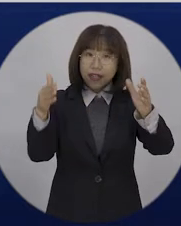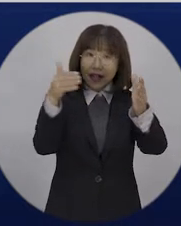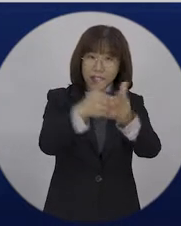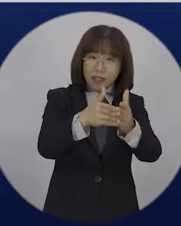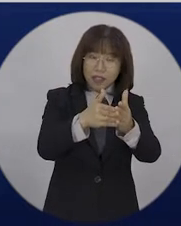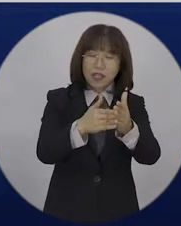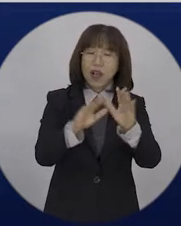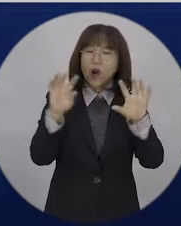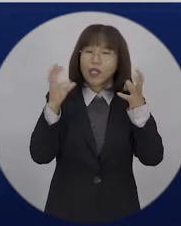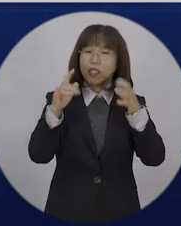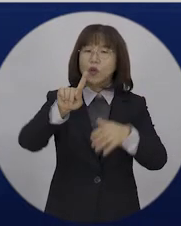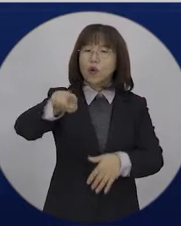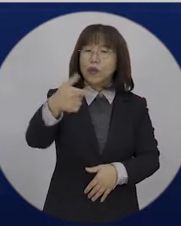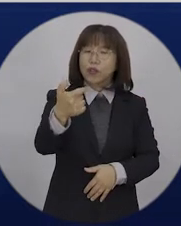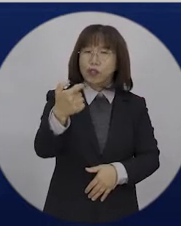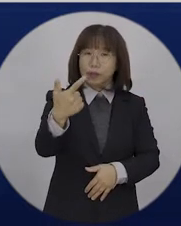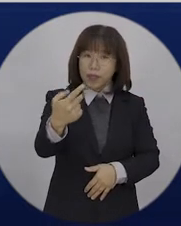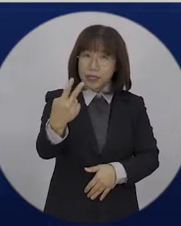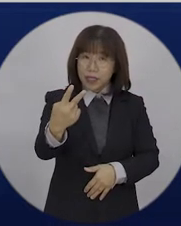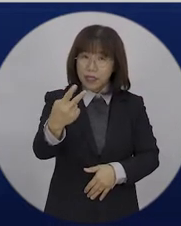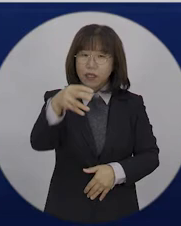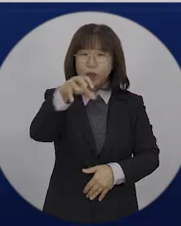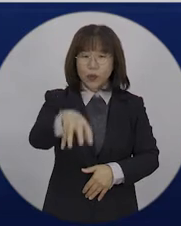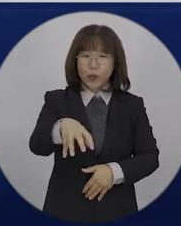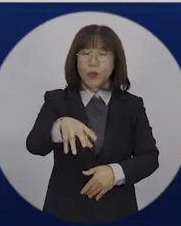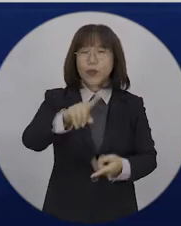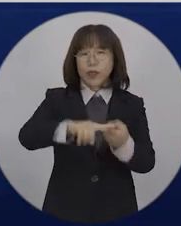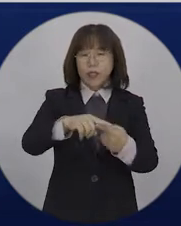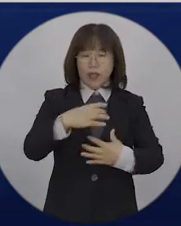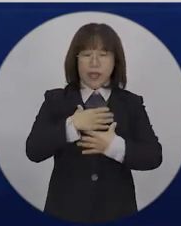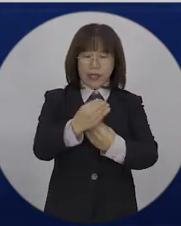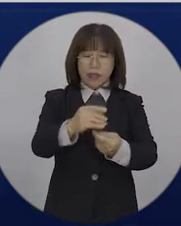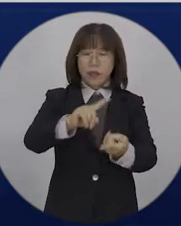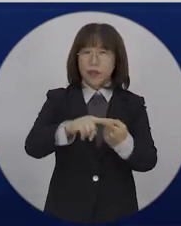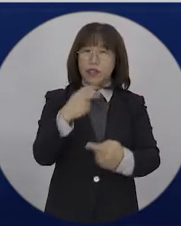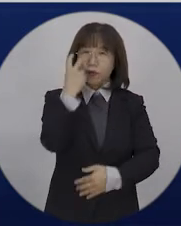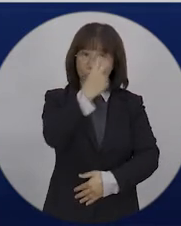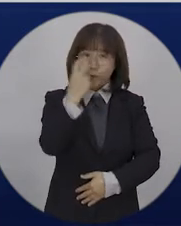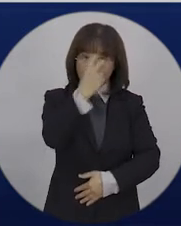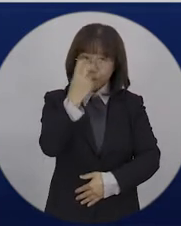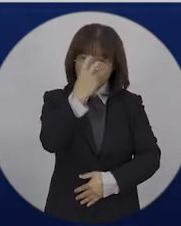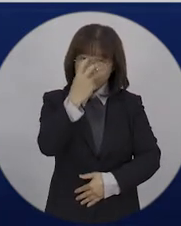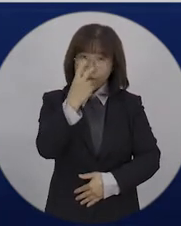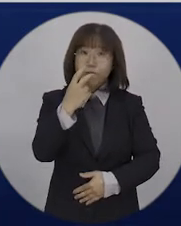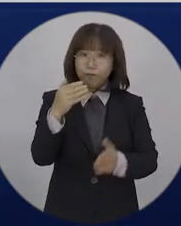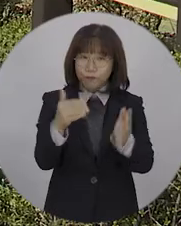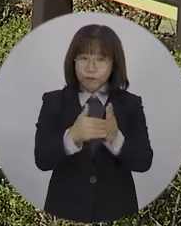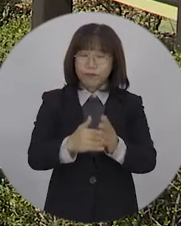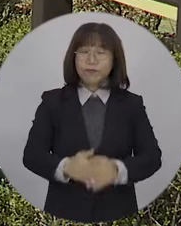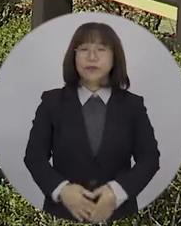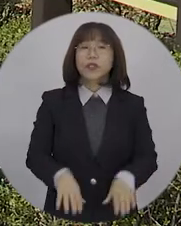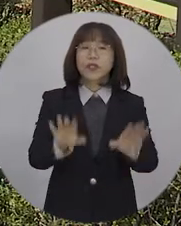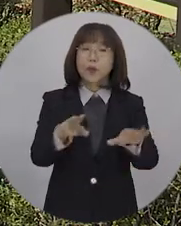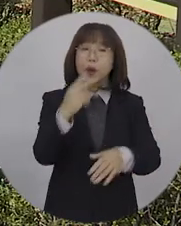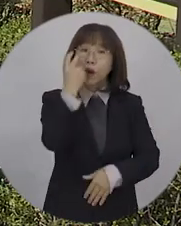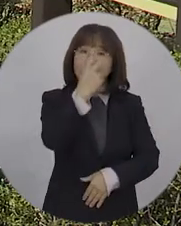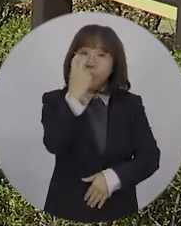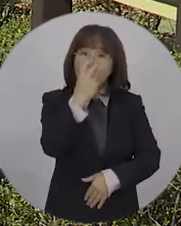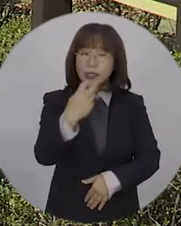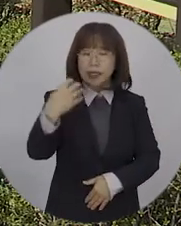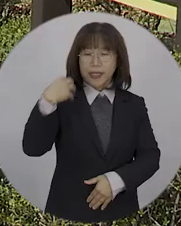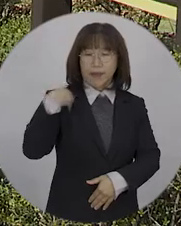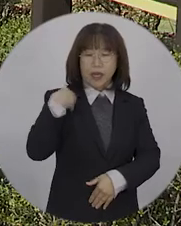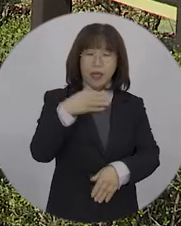놀이시설 546개소를 대상으로 안전실태 일제점검을 시행했습니다. 이번